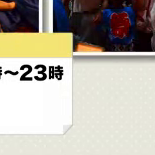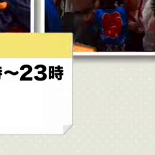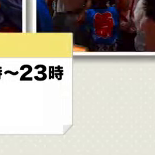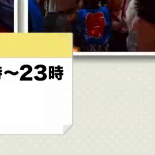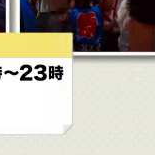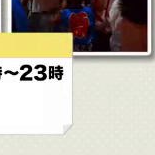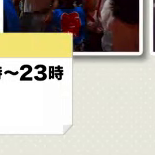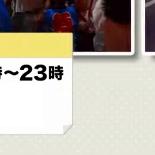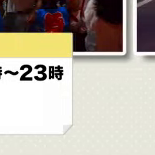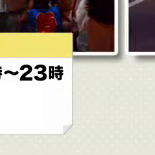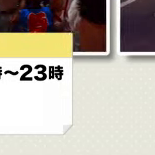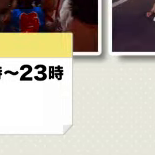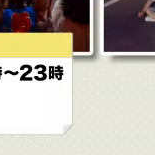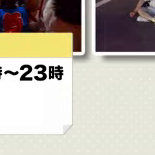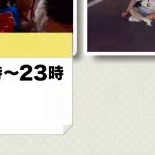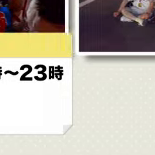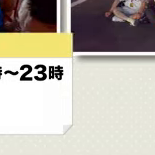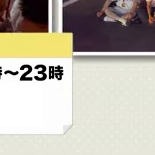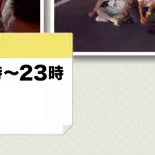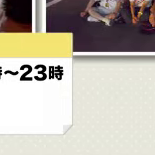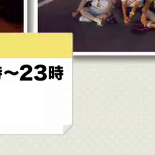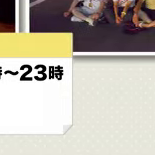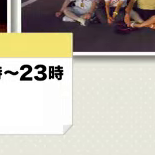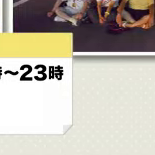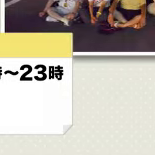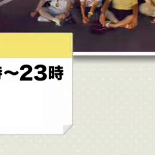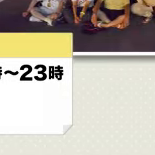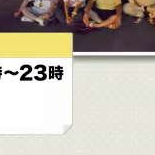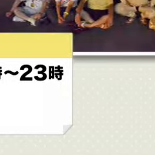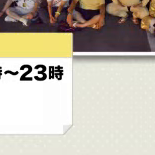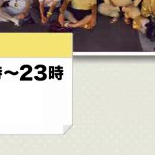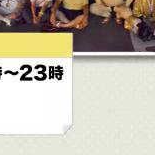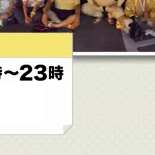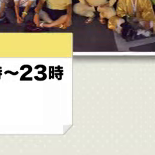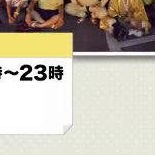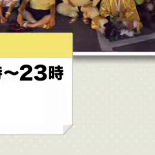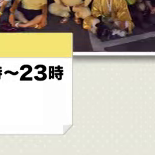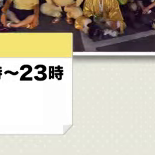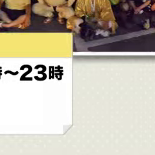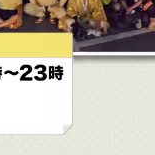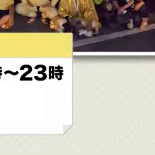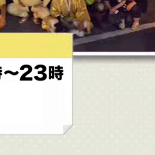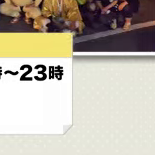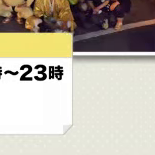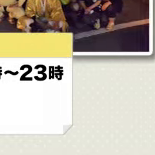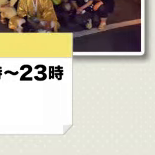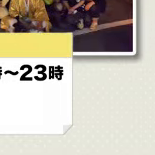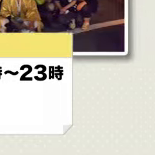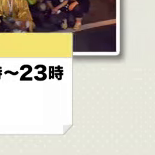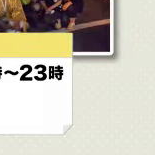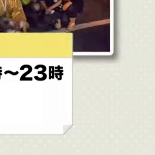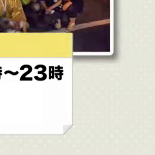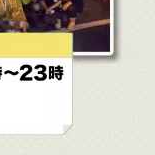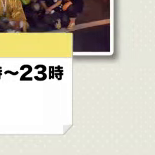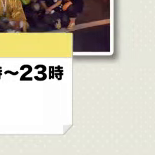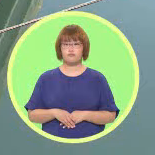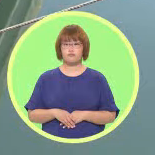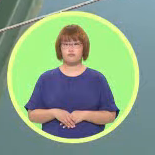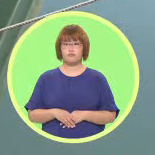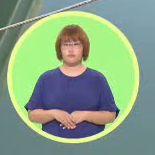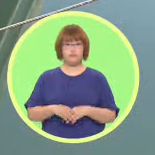比寿。昼間は釣り人形、夜はにわか狂言を従え、3台のだんじりが街を練り歩きます。ぜひお越し